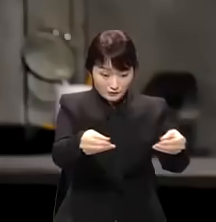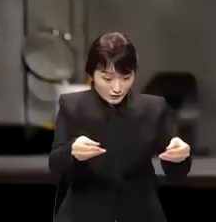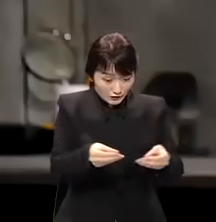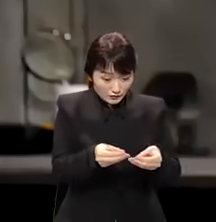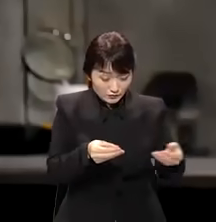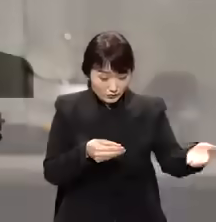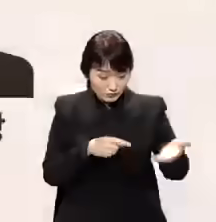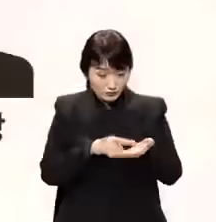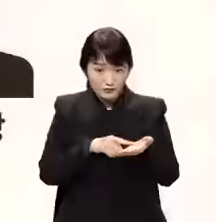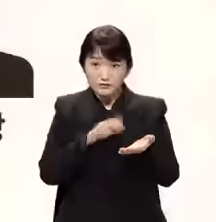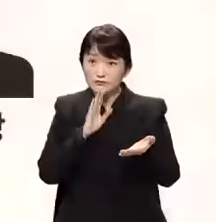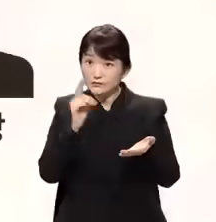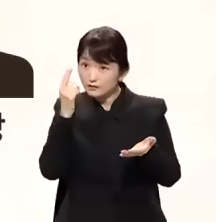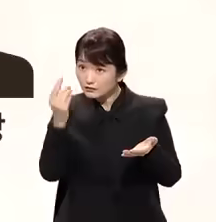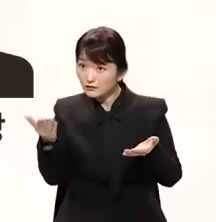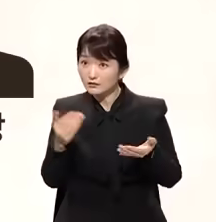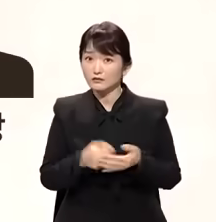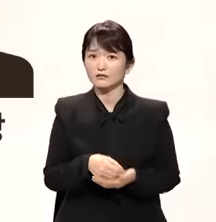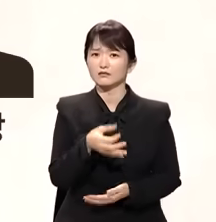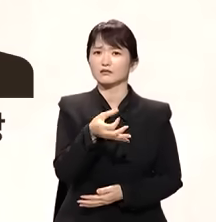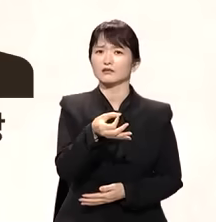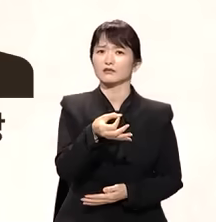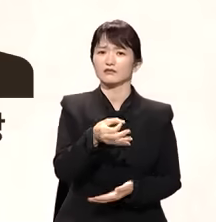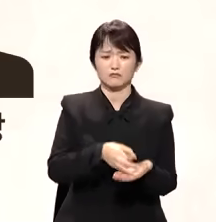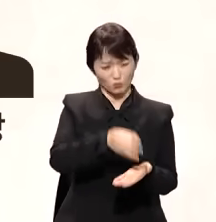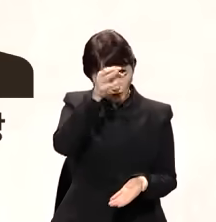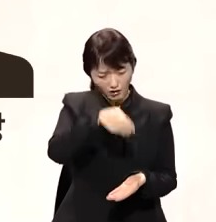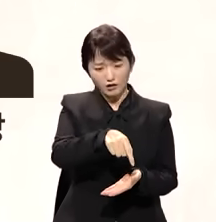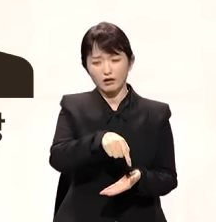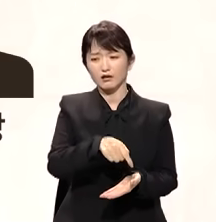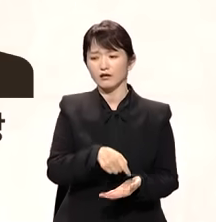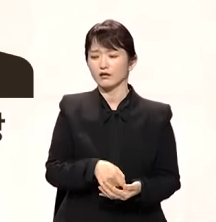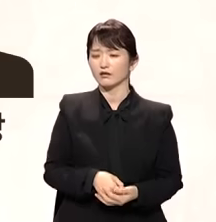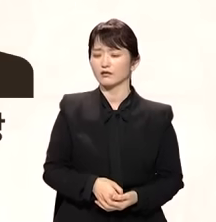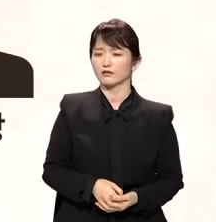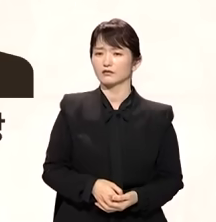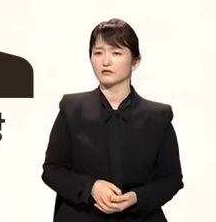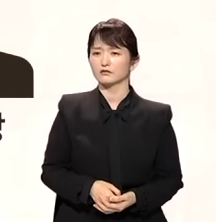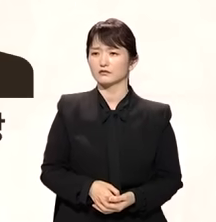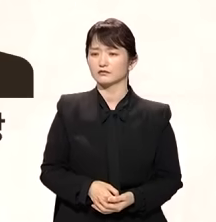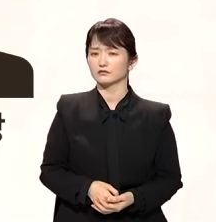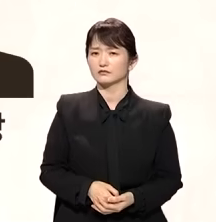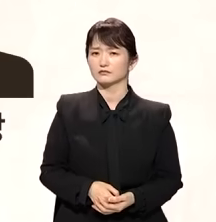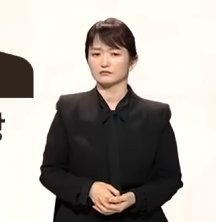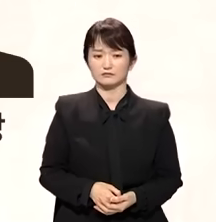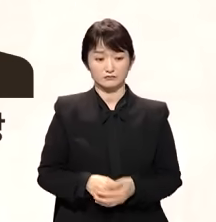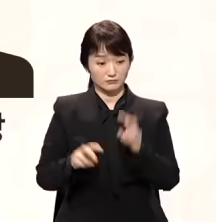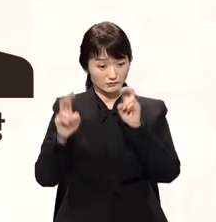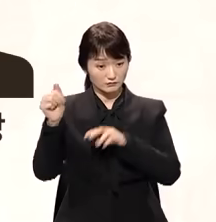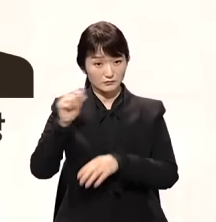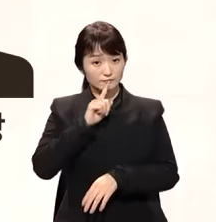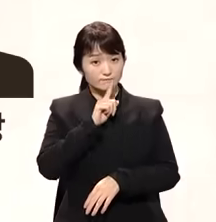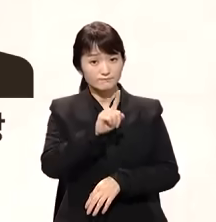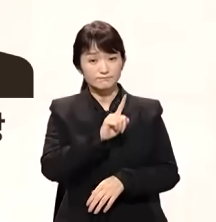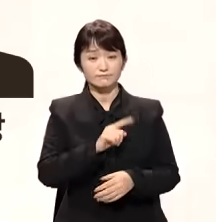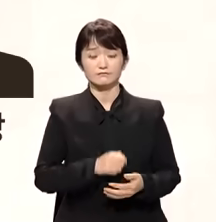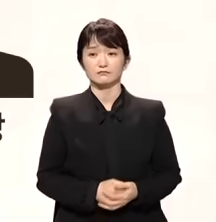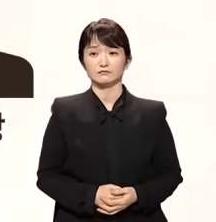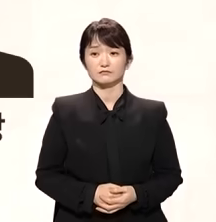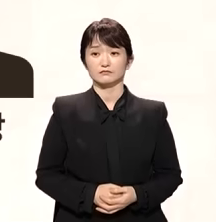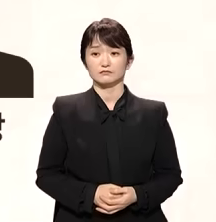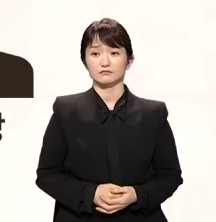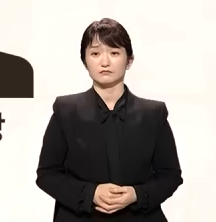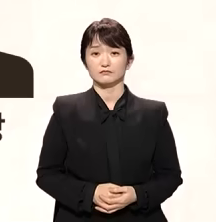많냐 이렇게 하면서 가격이 너무한 거 아니냐라고 얘기하니까이 횟집 사장이 이런 얘기를 했대요 아니